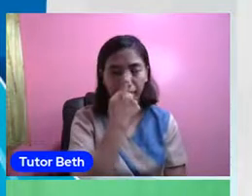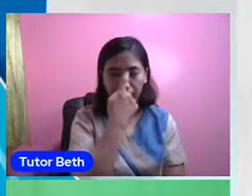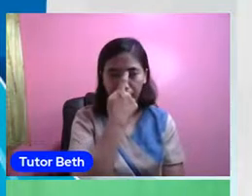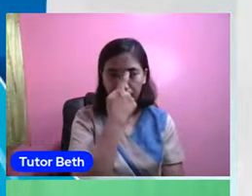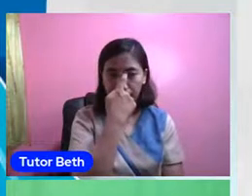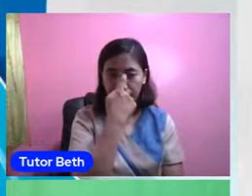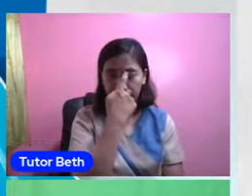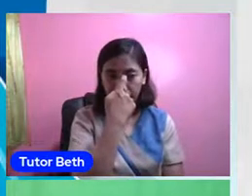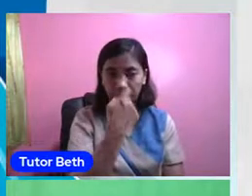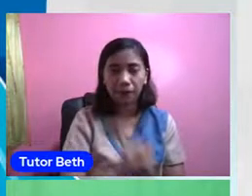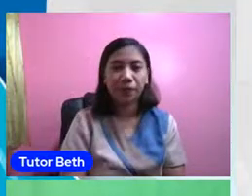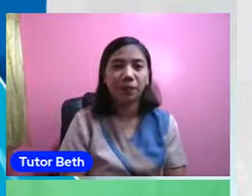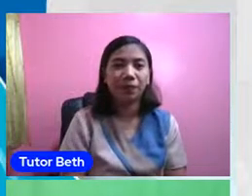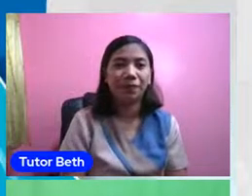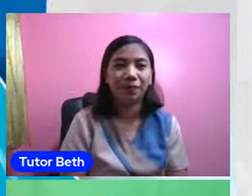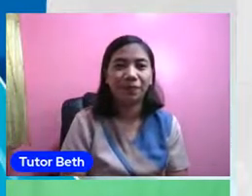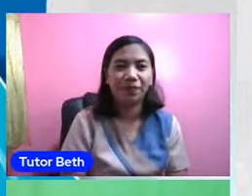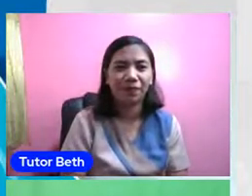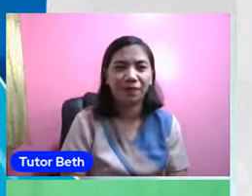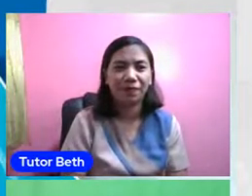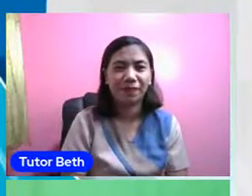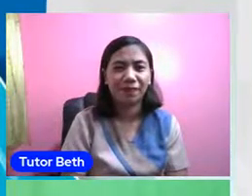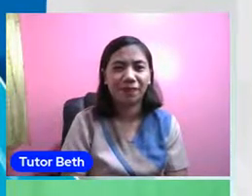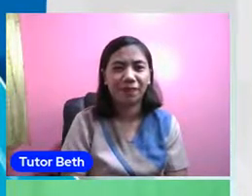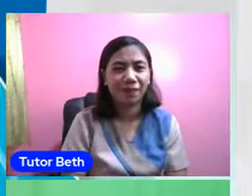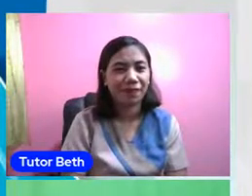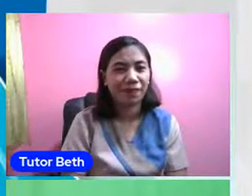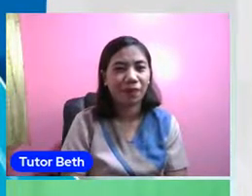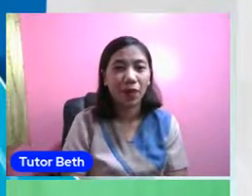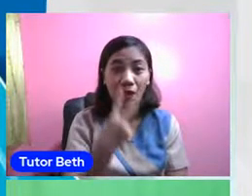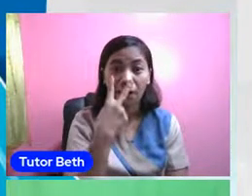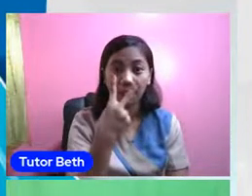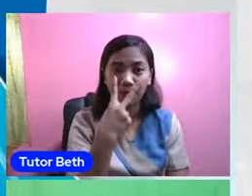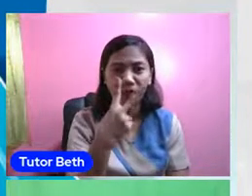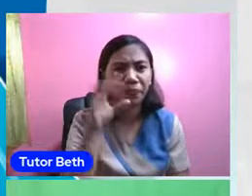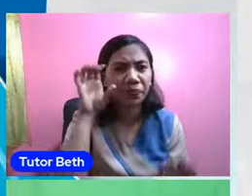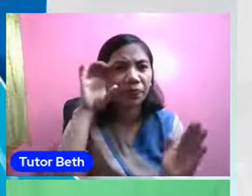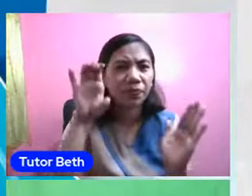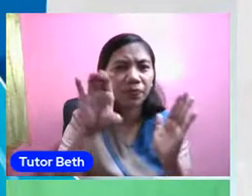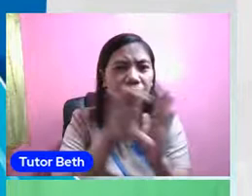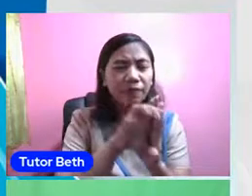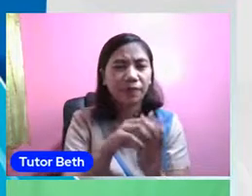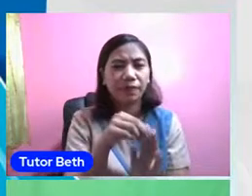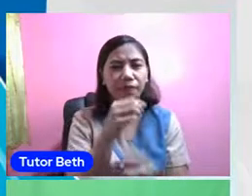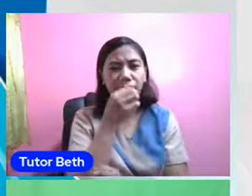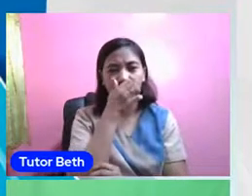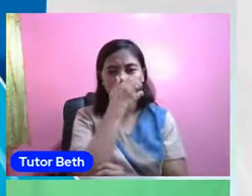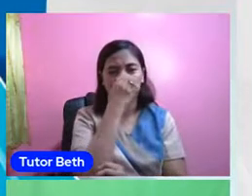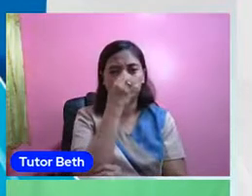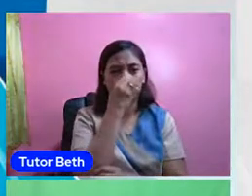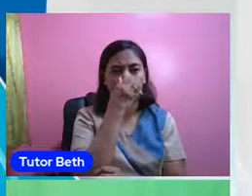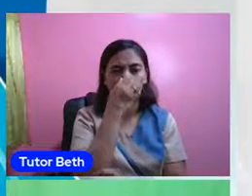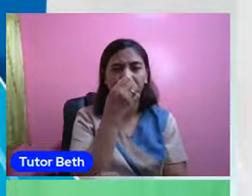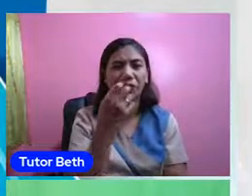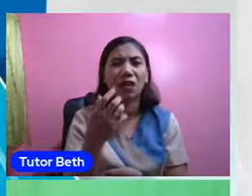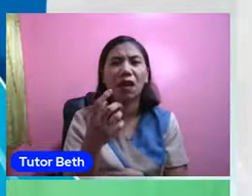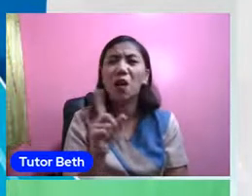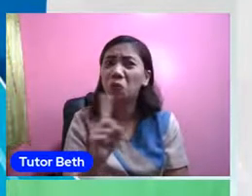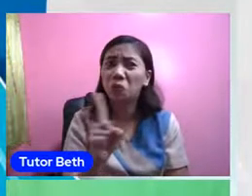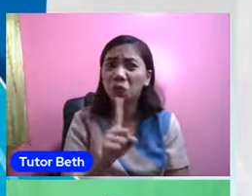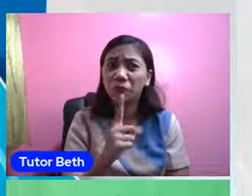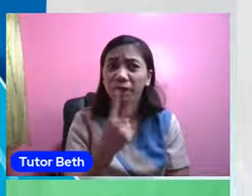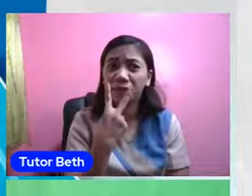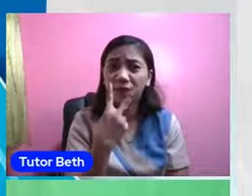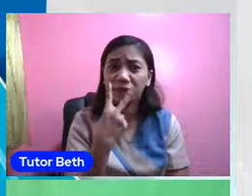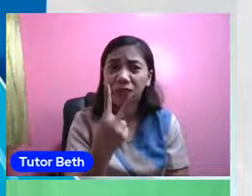Ayan. Sige nga. Tignan nga ang nasa larawan. Okay. I-comment down below nyo nga. Ano yung nakikita nyo sa dalawang